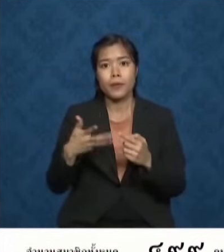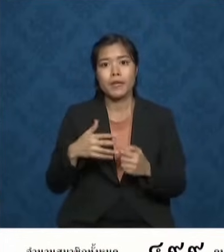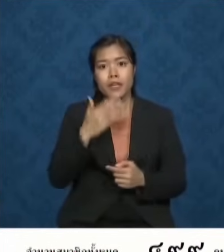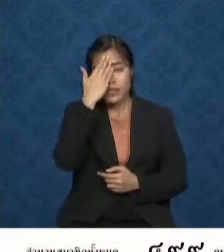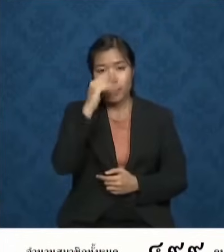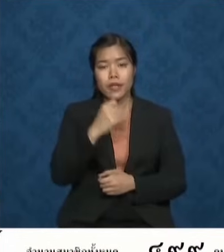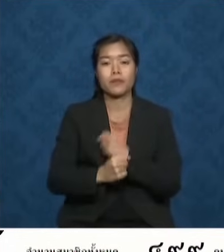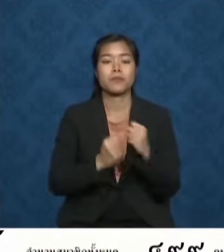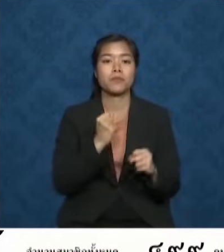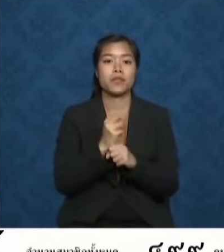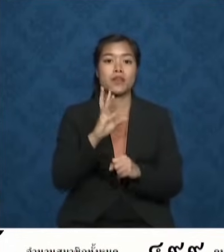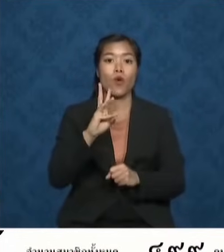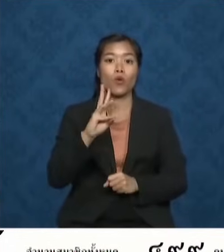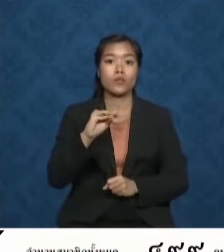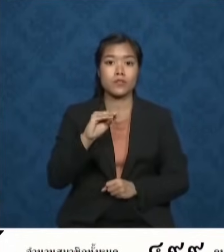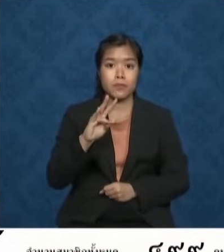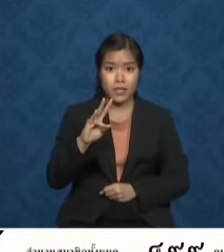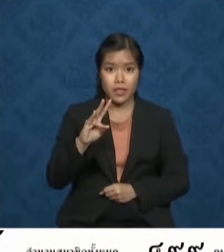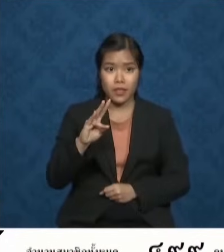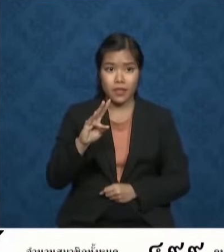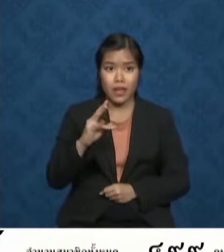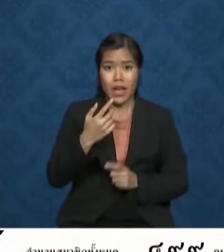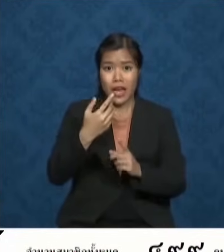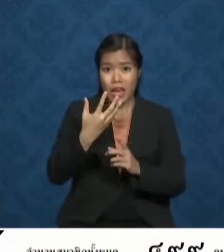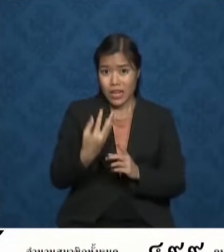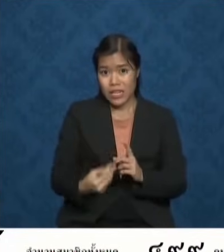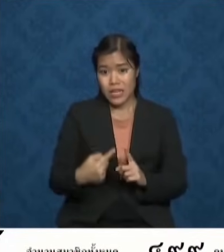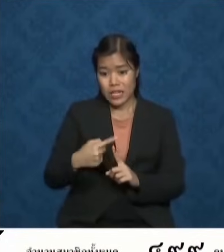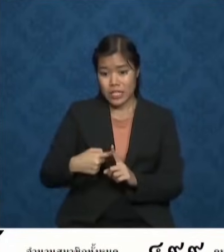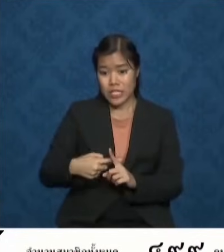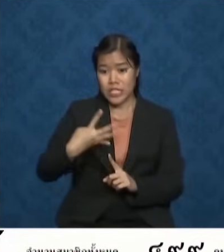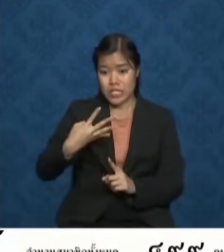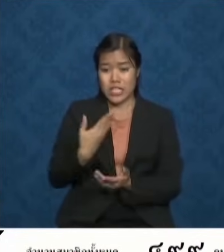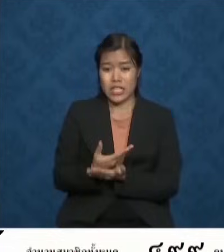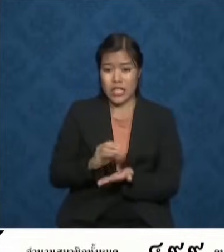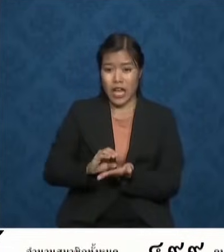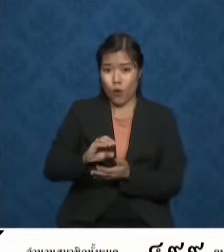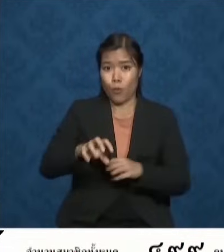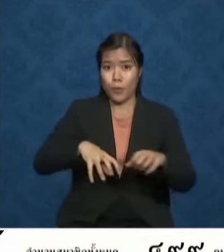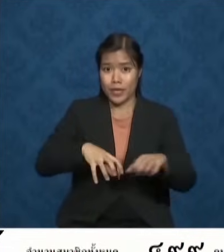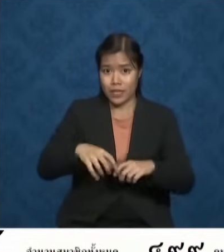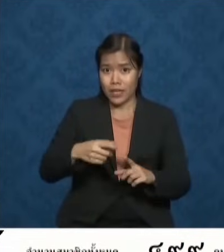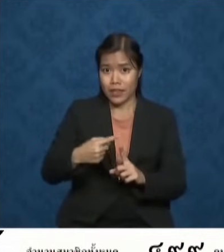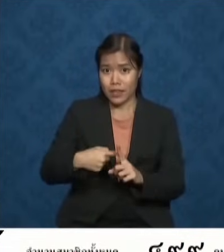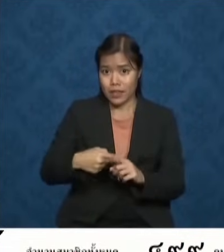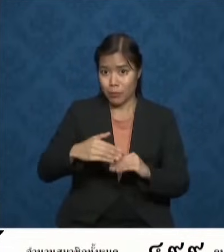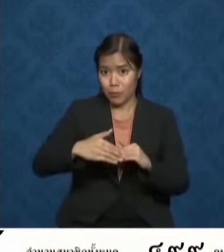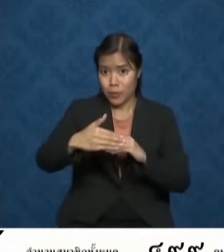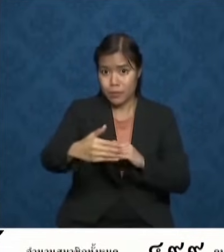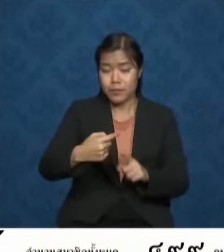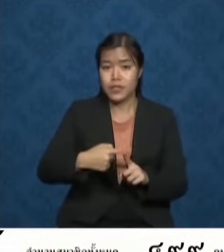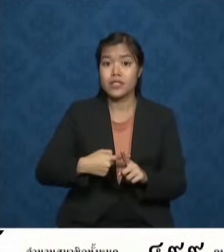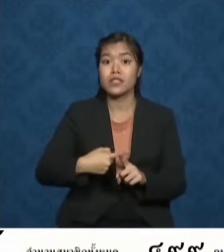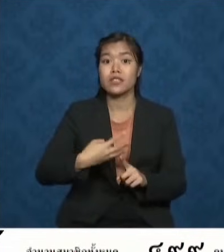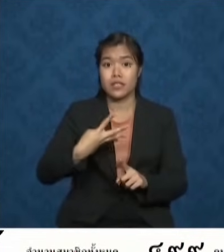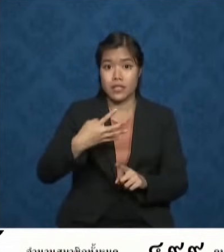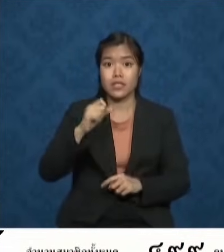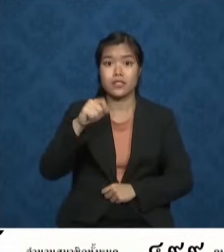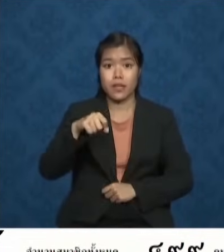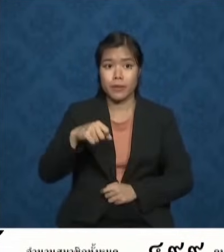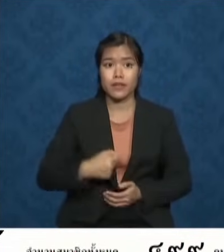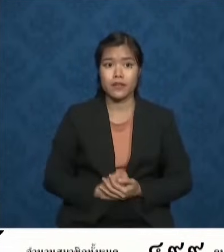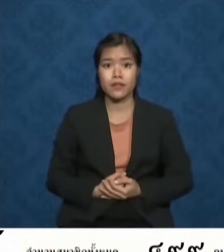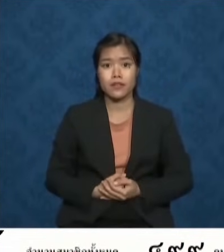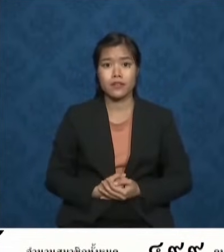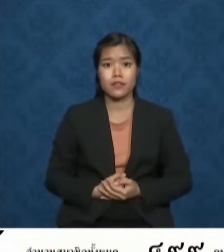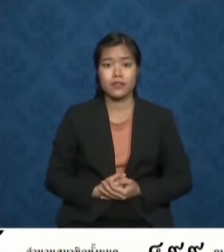มันเหลือใช้งบอยู่4เดือนเอง4เดือนเท่านั้นถูกไหมครับจะต้องใช้งบอ่ะเขาไม่เชื่